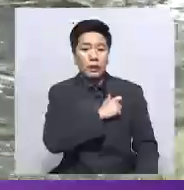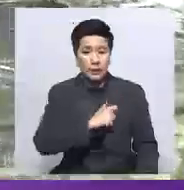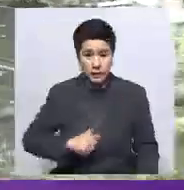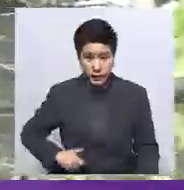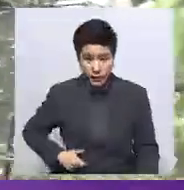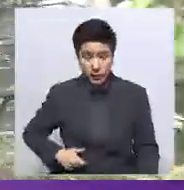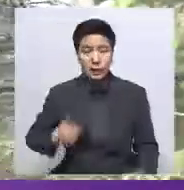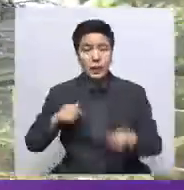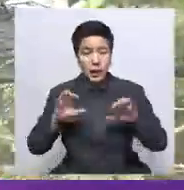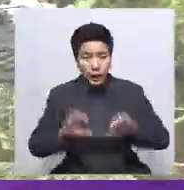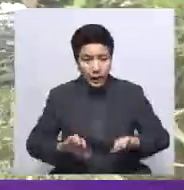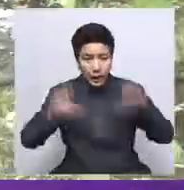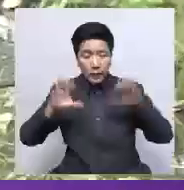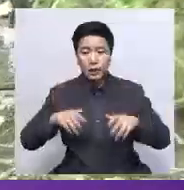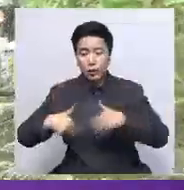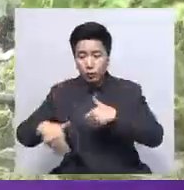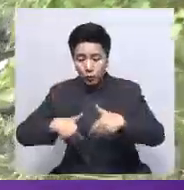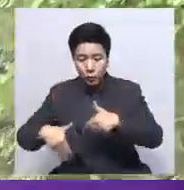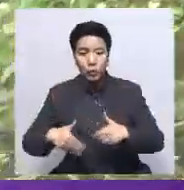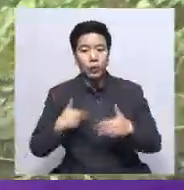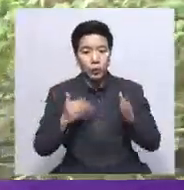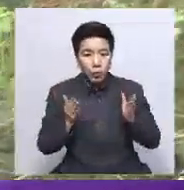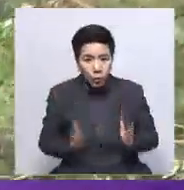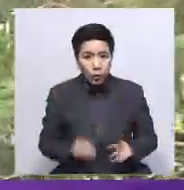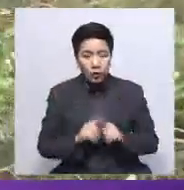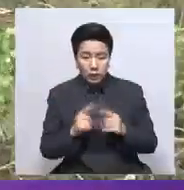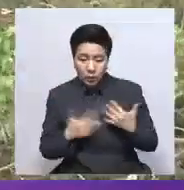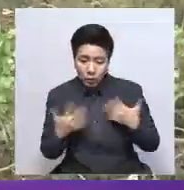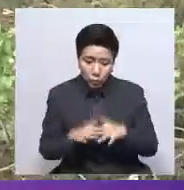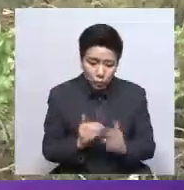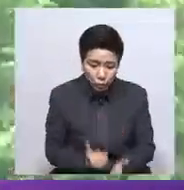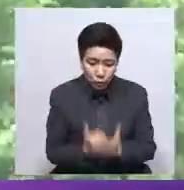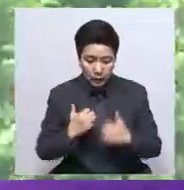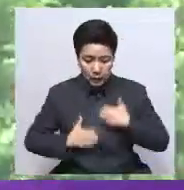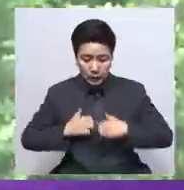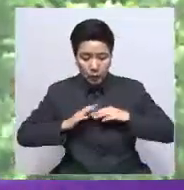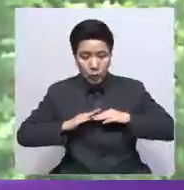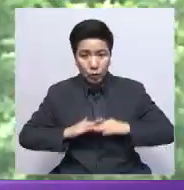น่วยงานราชการภาคเอกชนและชุมชนบรรเทาความเดือดร้อนของประชาชนค่ะ